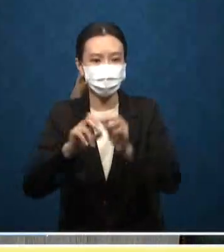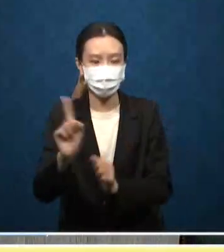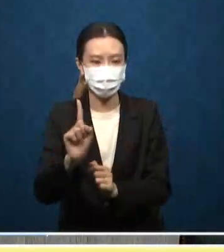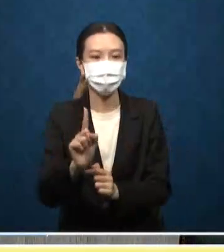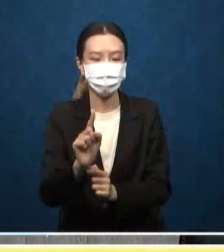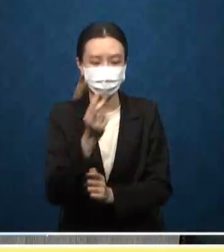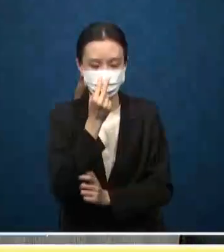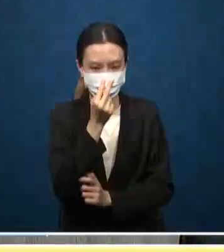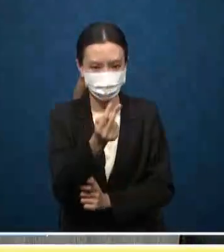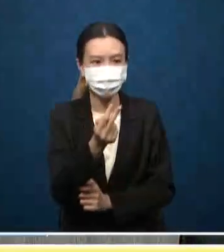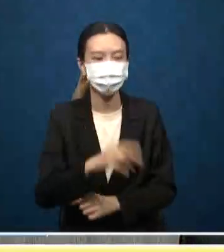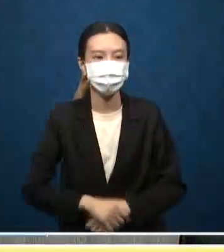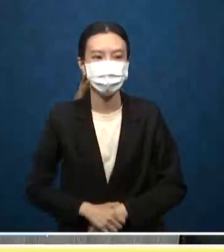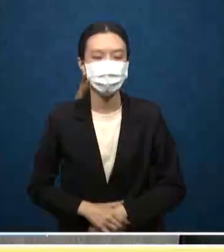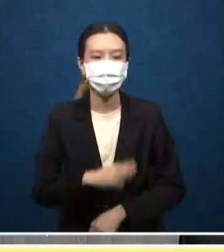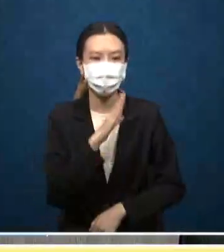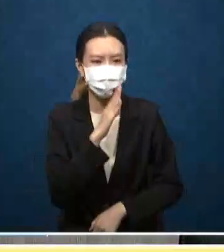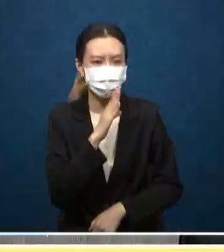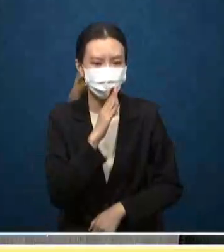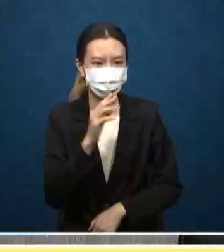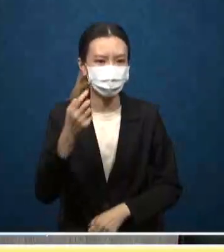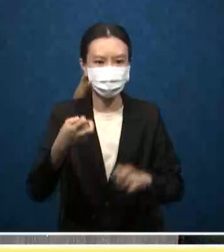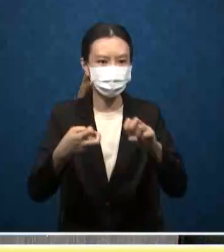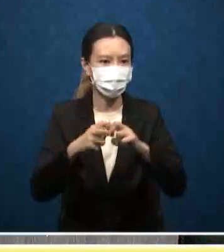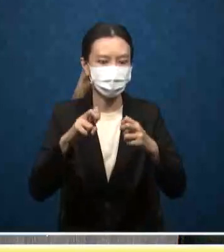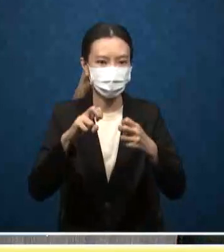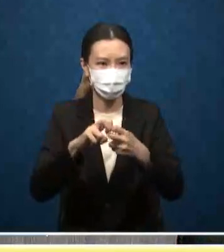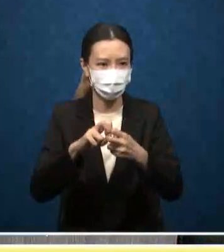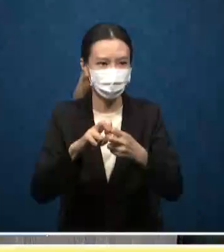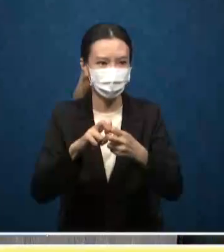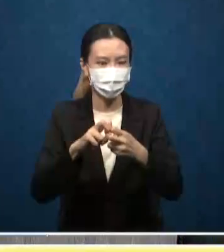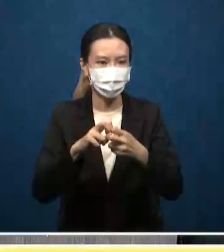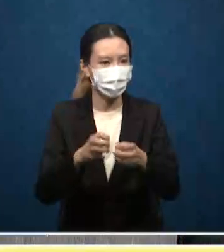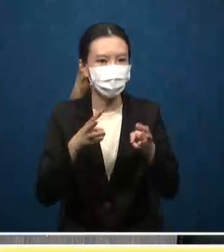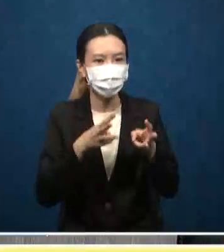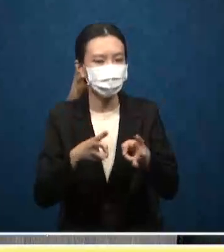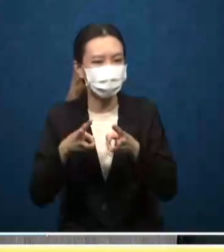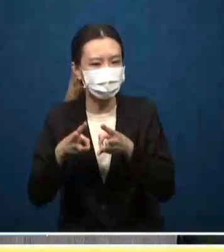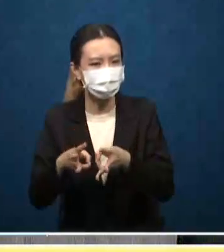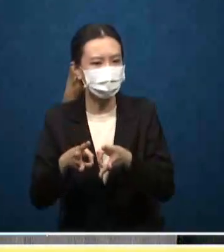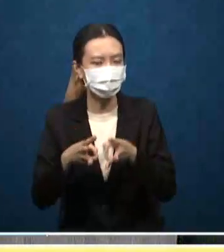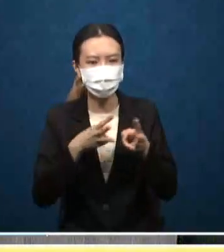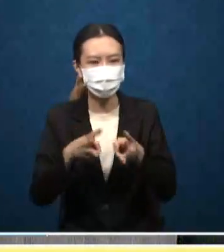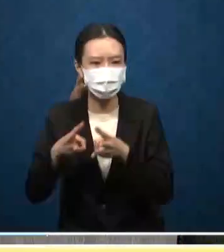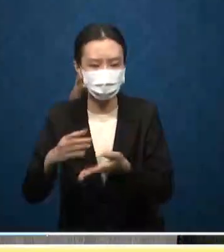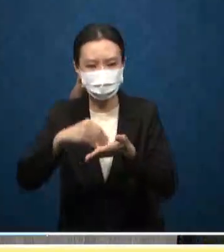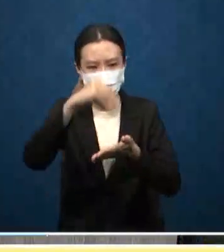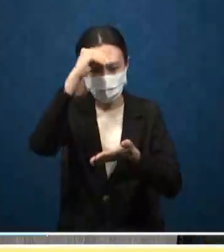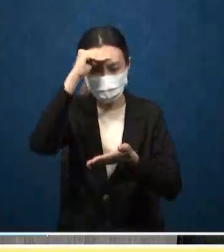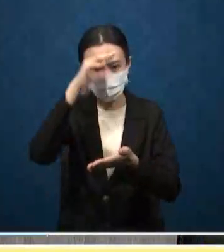ถ้าเรายังคงไปตกหลุมแบบเดิมเรายังไปตกหลุมวิธีการจัดการศึกษาแบบเดิม